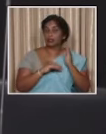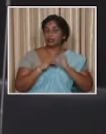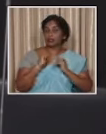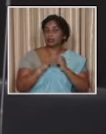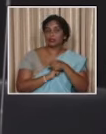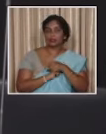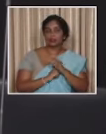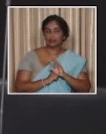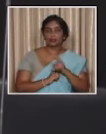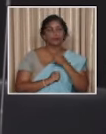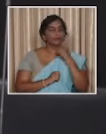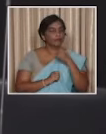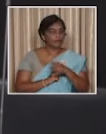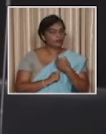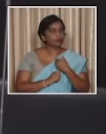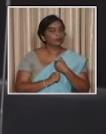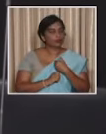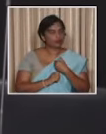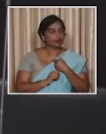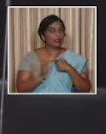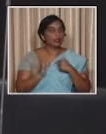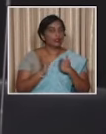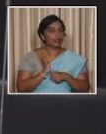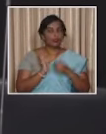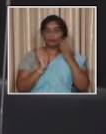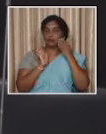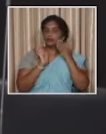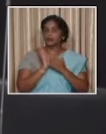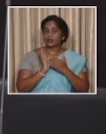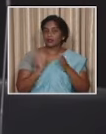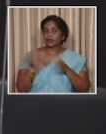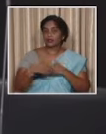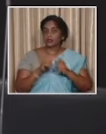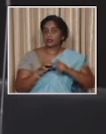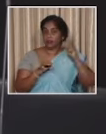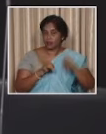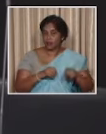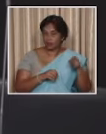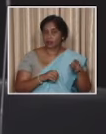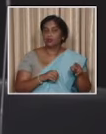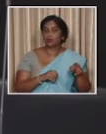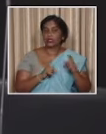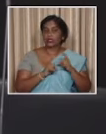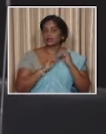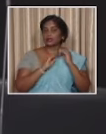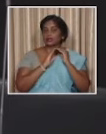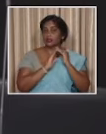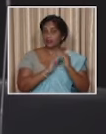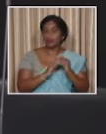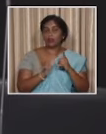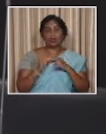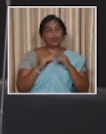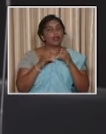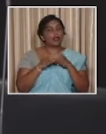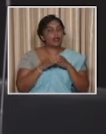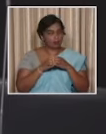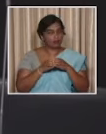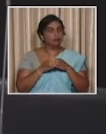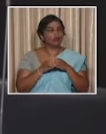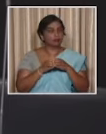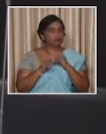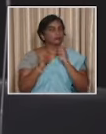නෙමෙයි. එනිසා අපි පදතක් ඉදිරිපත් කළ කැබිනට් පත්‍රිකාවක් මේ දෙපාර්තමේන්තු අධිකාරියක් බවට පත්